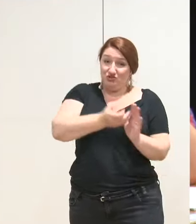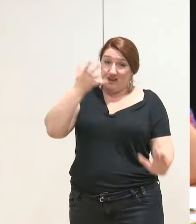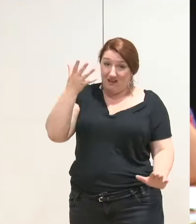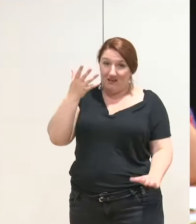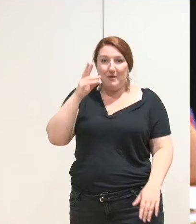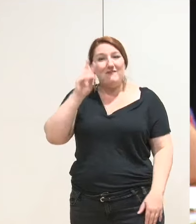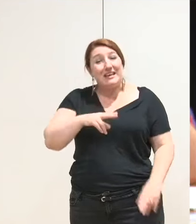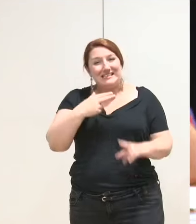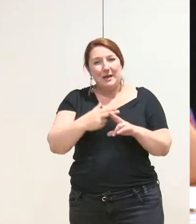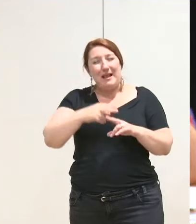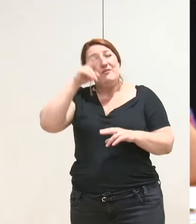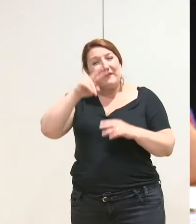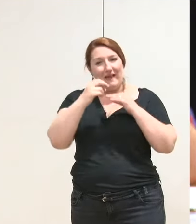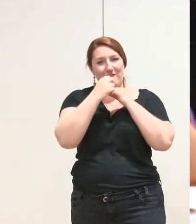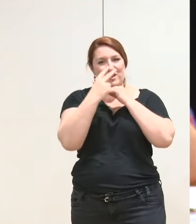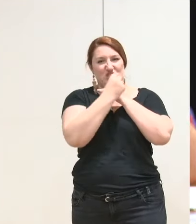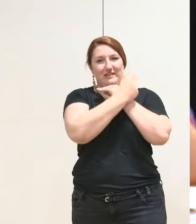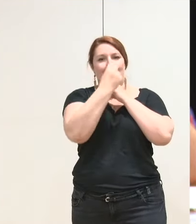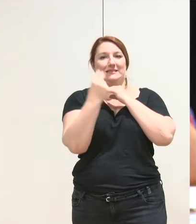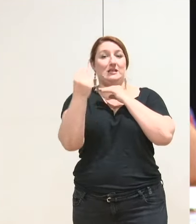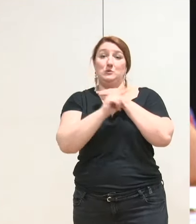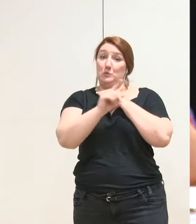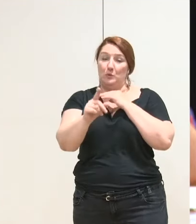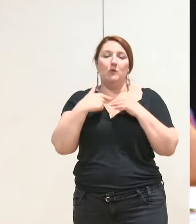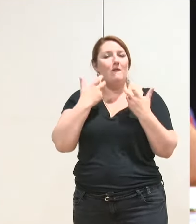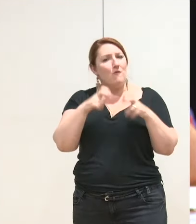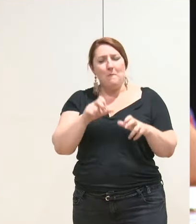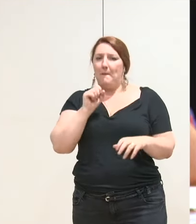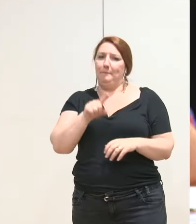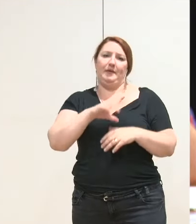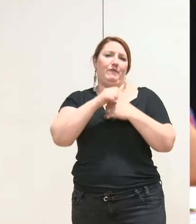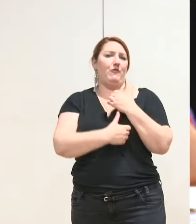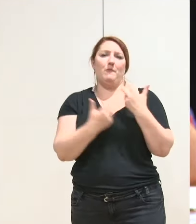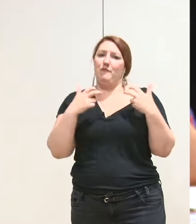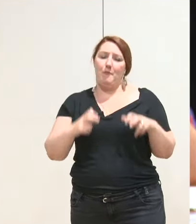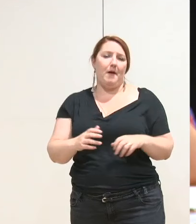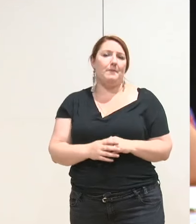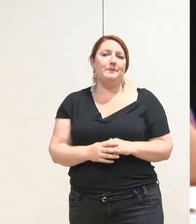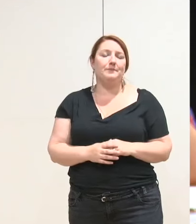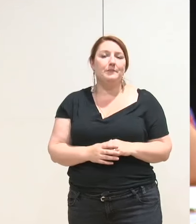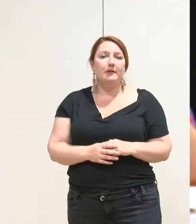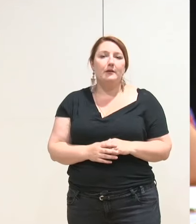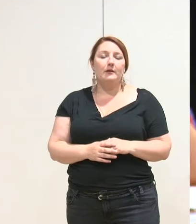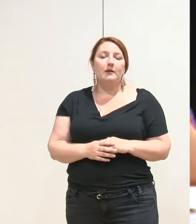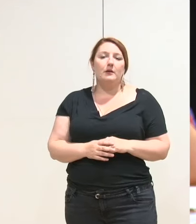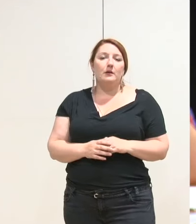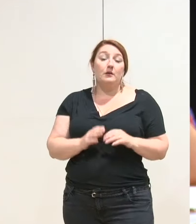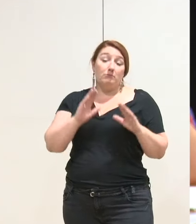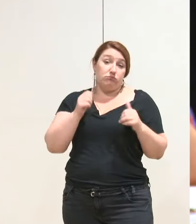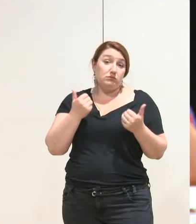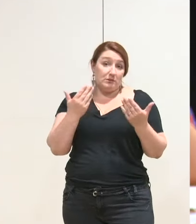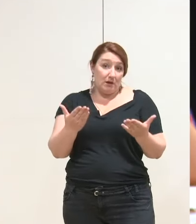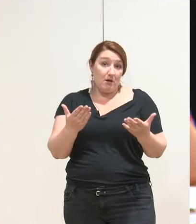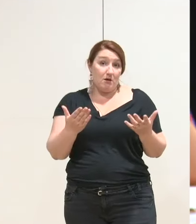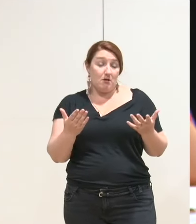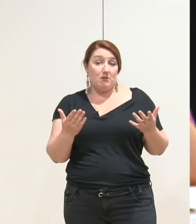vraie végétalisation en tout cas pas celle que nous souhaitons développer et donc c'est c'est quelque chose